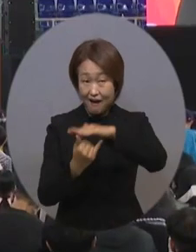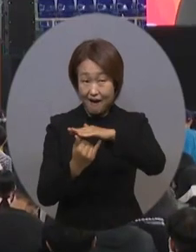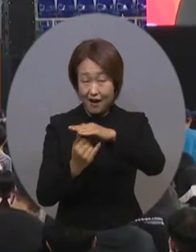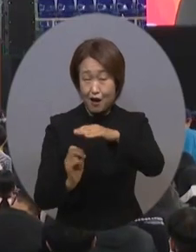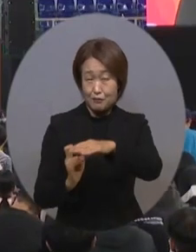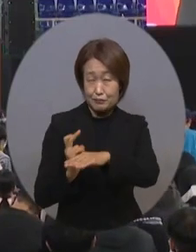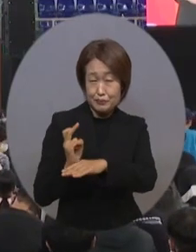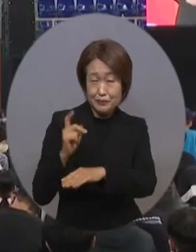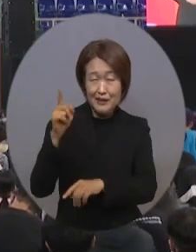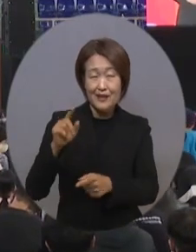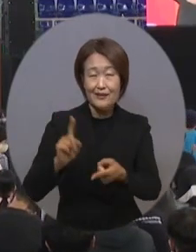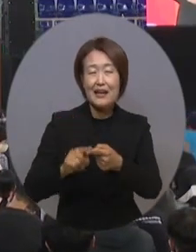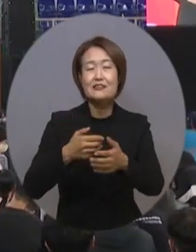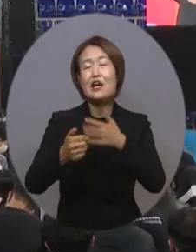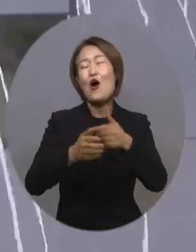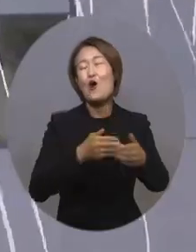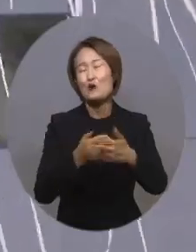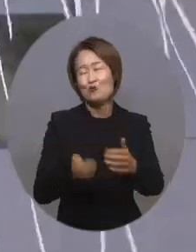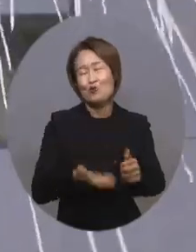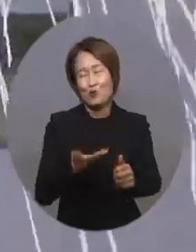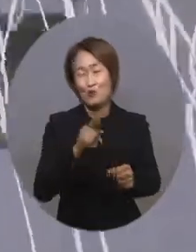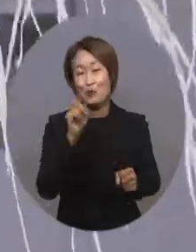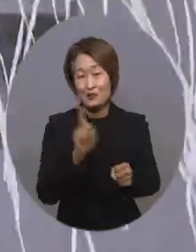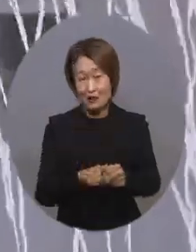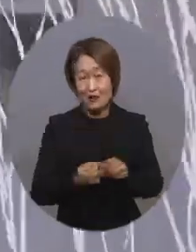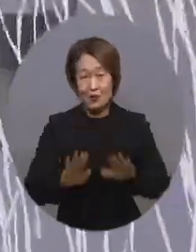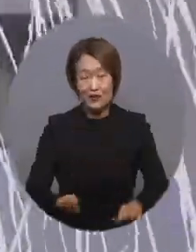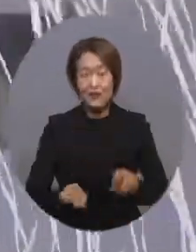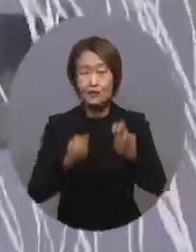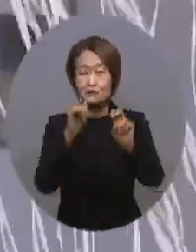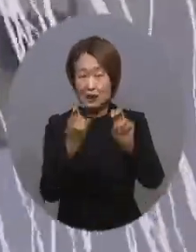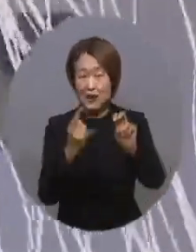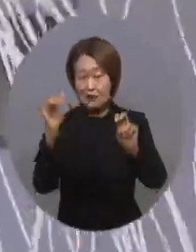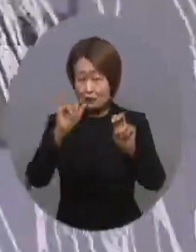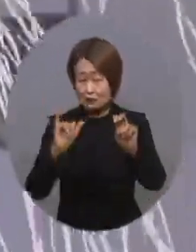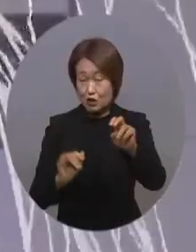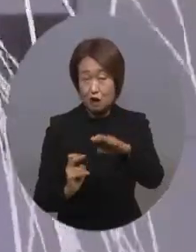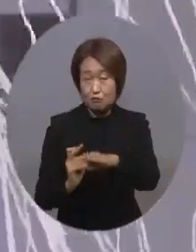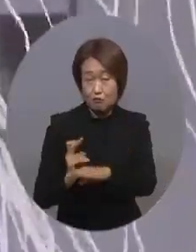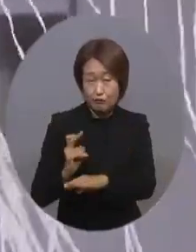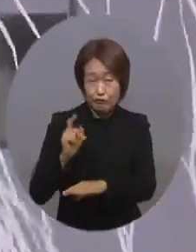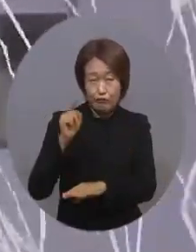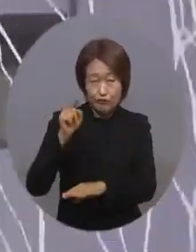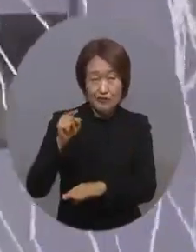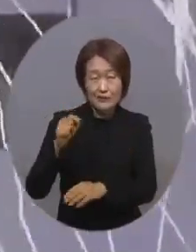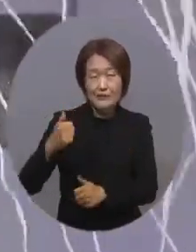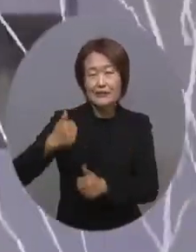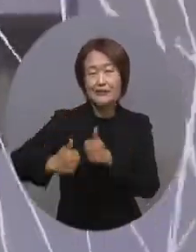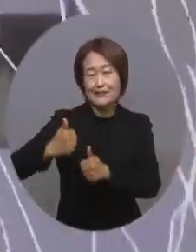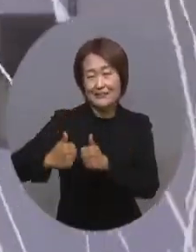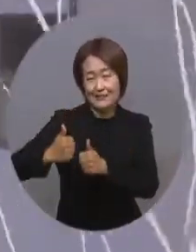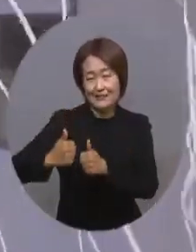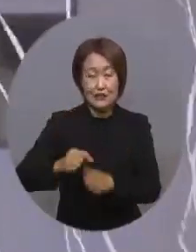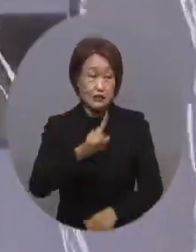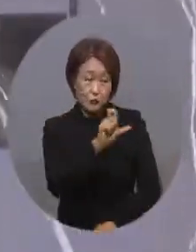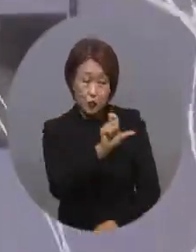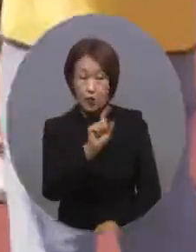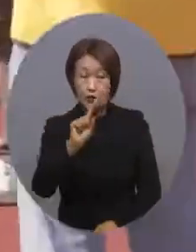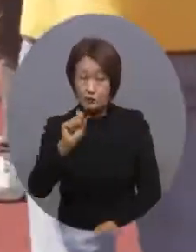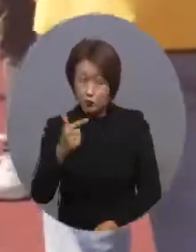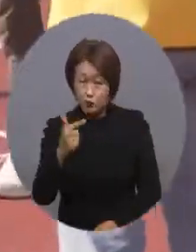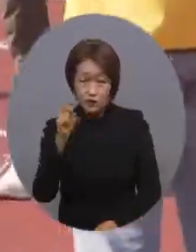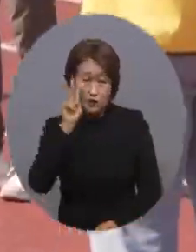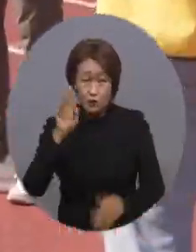항공우주과학에 대한 체험의 장을 제공하는 제20회 전국 항공우주과학 경진대회가 지난 15일과 16일